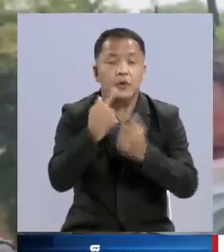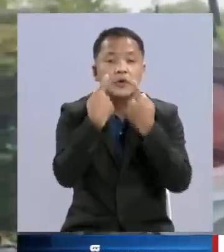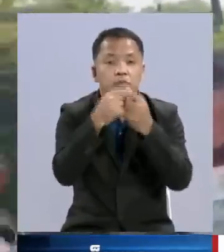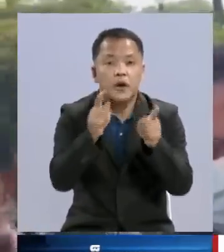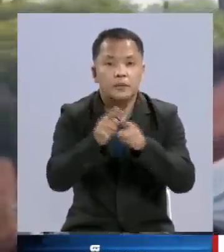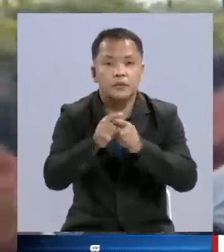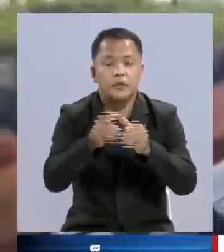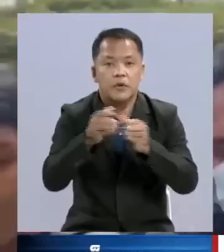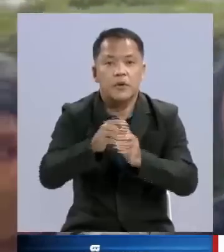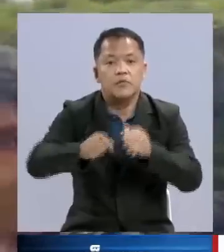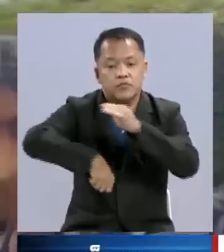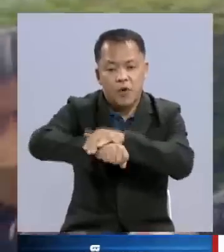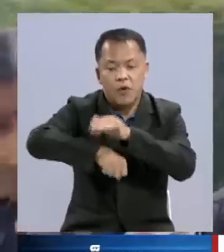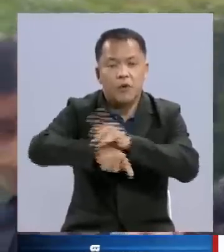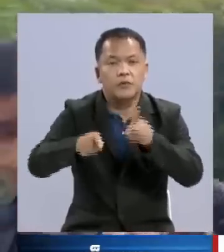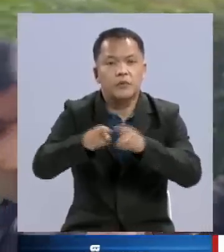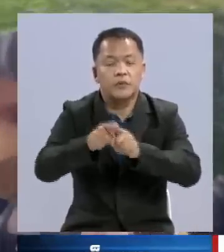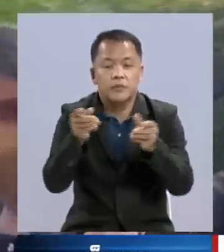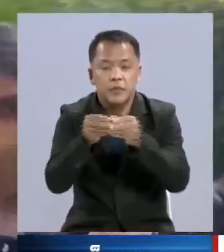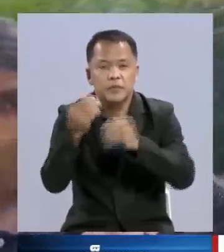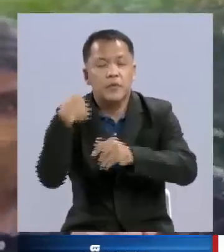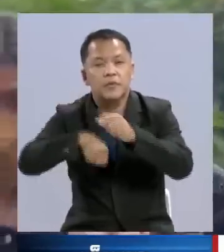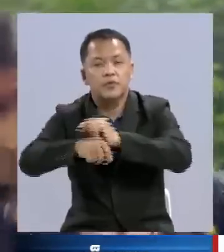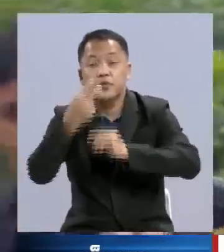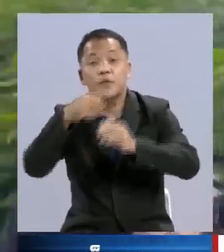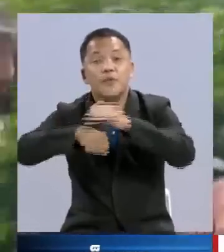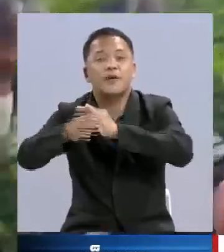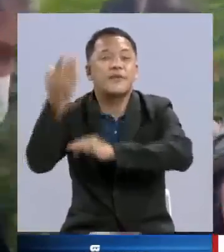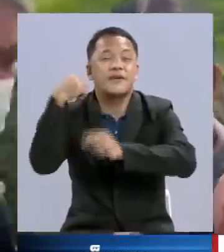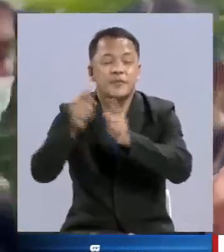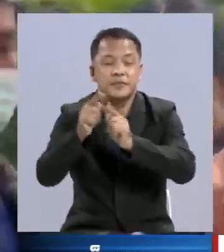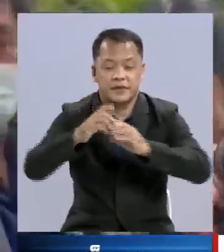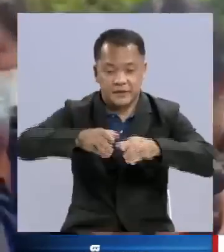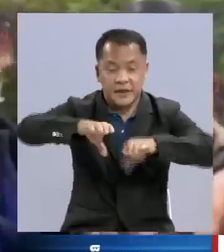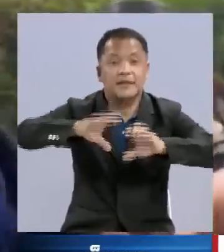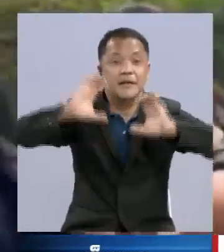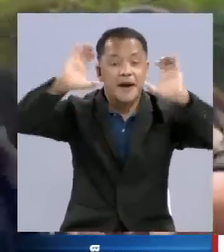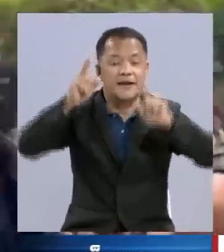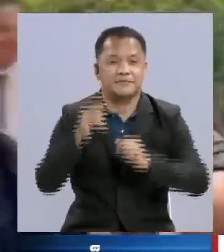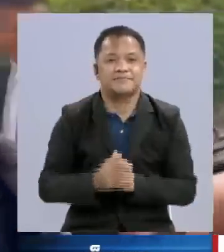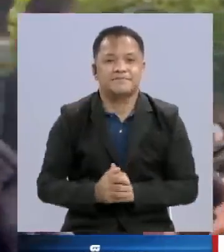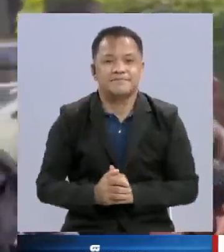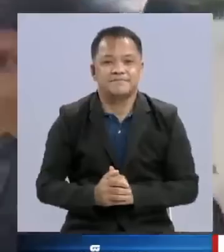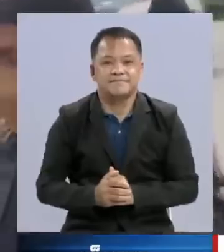นเรื่องของสนามบอลที่ไปเจอคุณเศรษฐาทวีสินแล้วก็เรื่องของการจัดตั้งรัฐบาลด้วยครับ